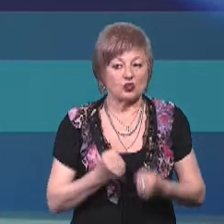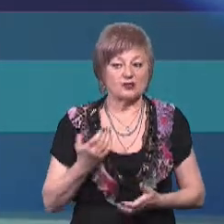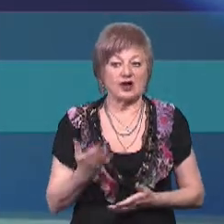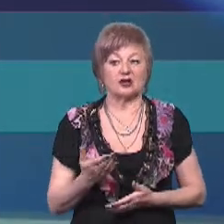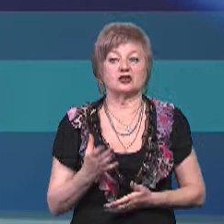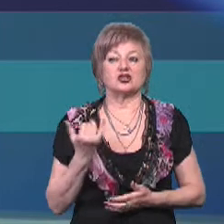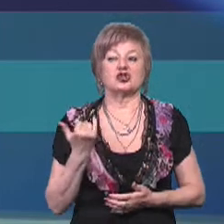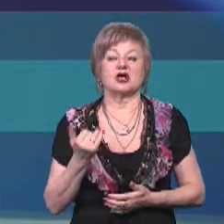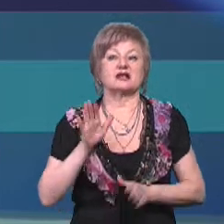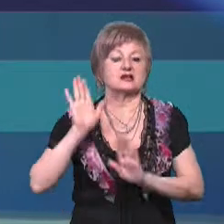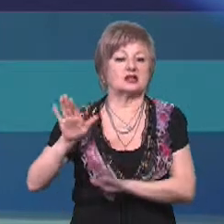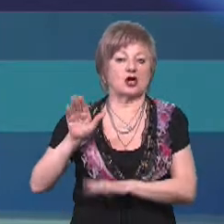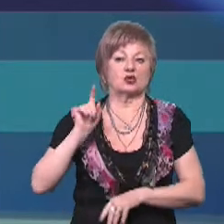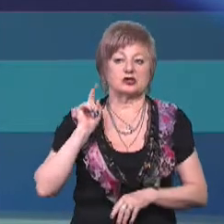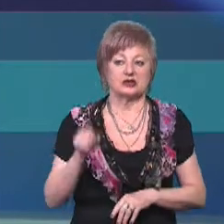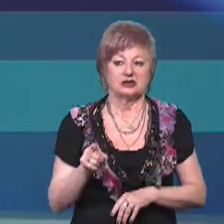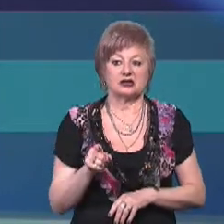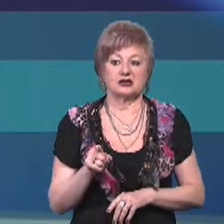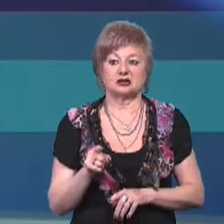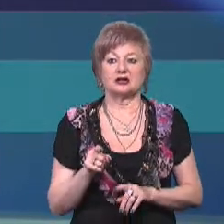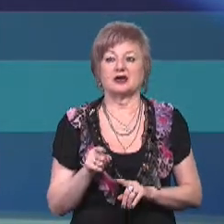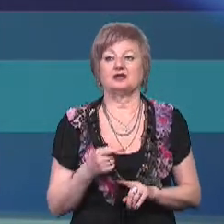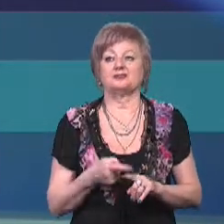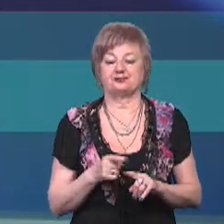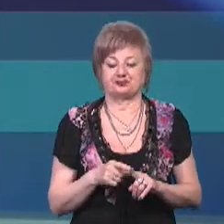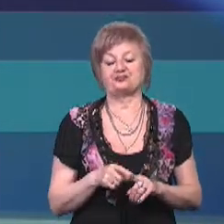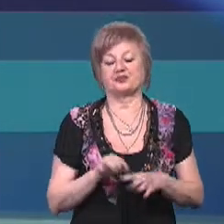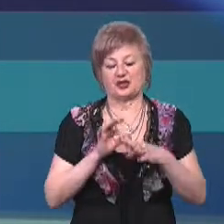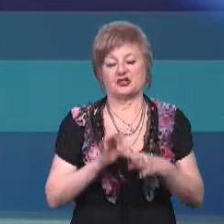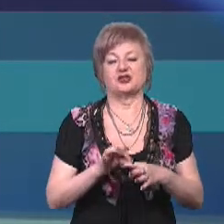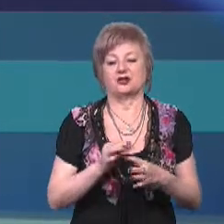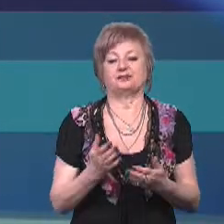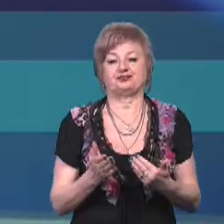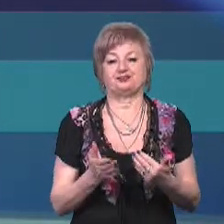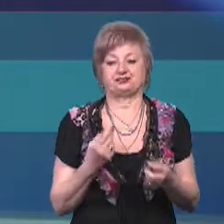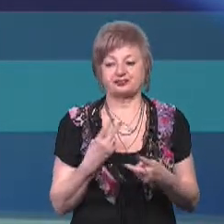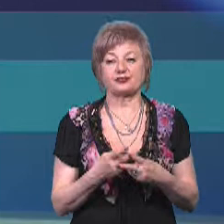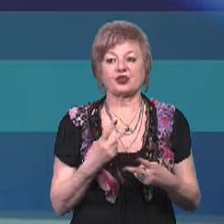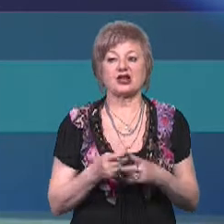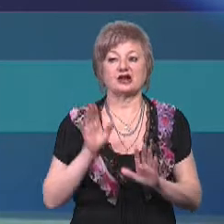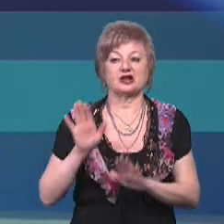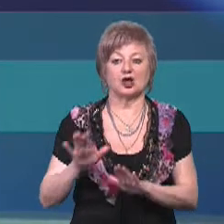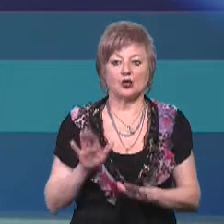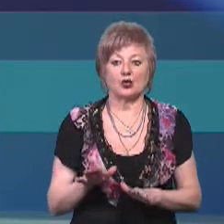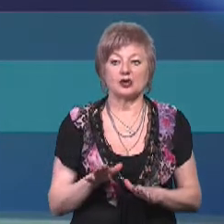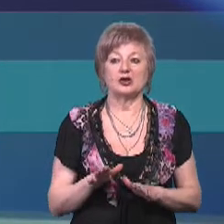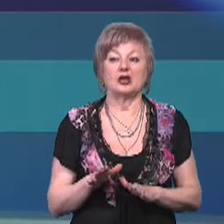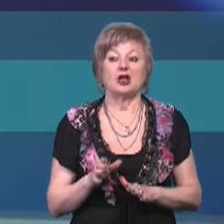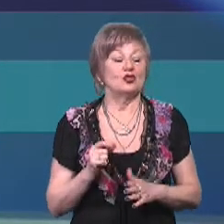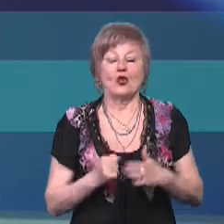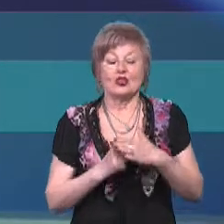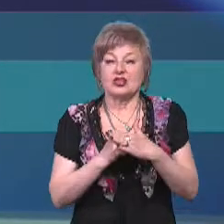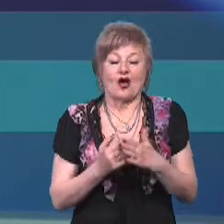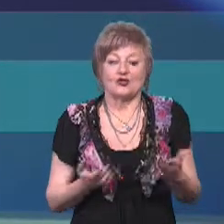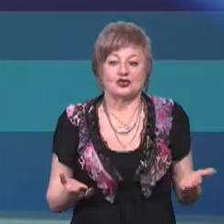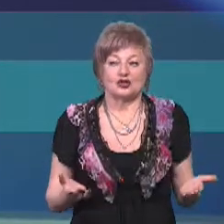він утримується там, нібито в стані відбуття покарання. Цього покарання, яке є необґрунтованим, тому що